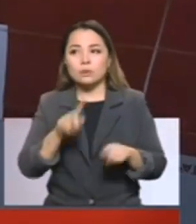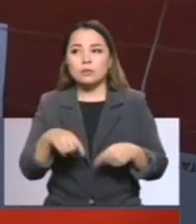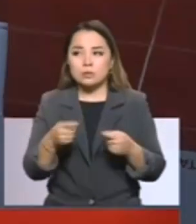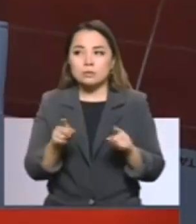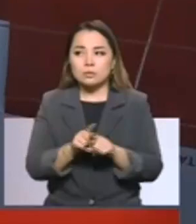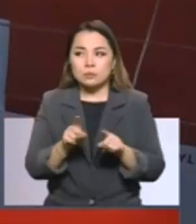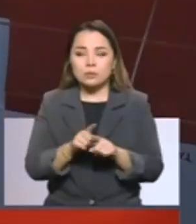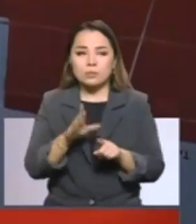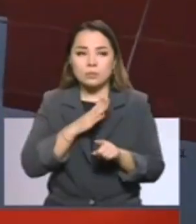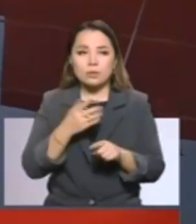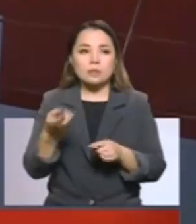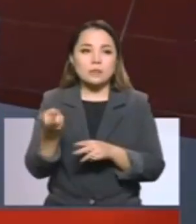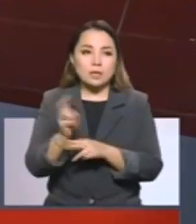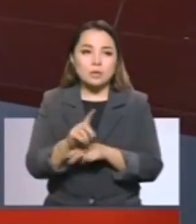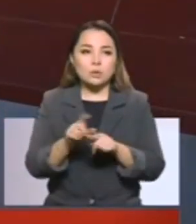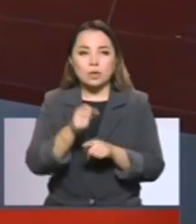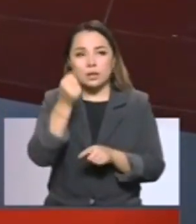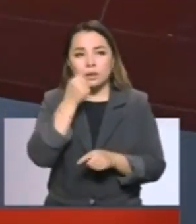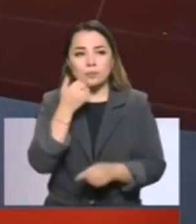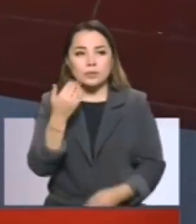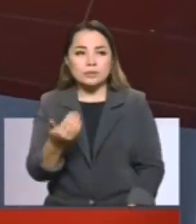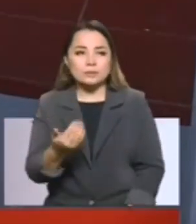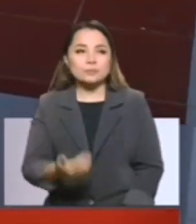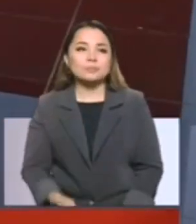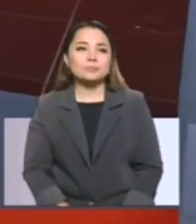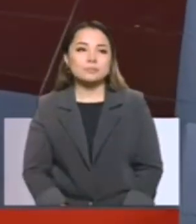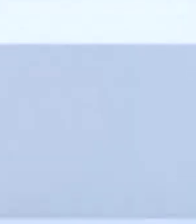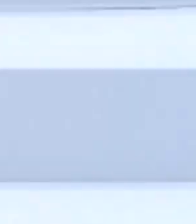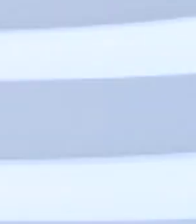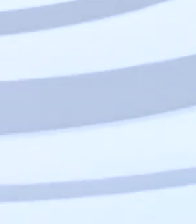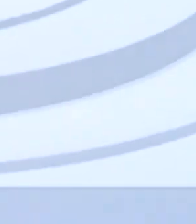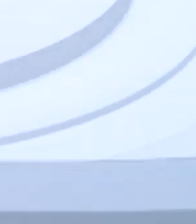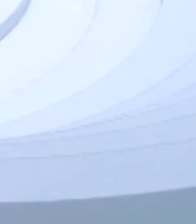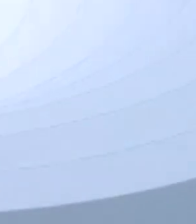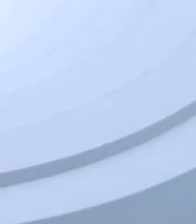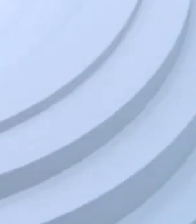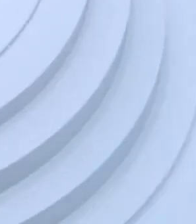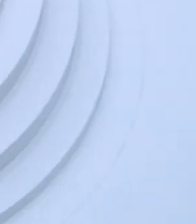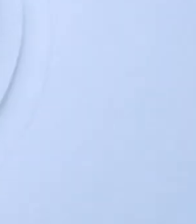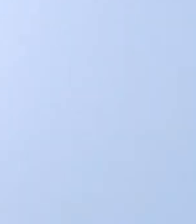біздің хабарымызға келгеніңіз үшін алғыс айтамыз. Рахмет.